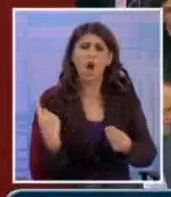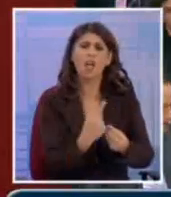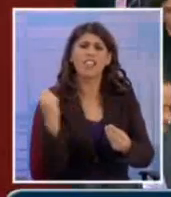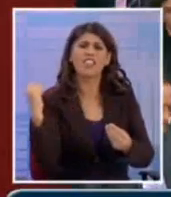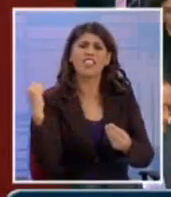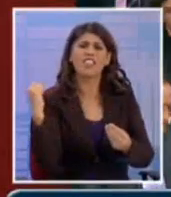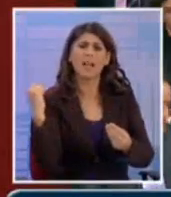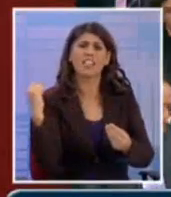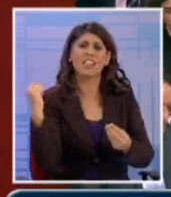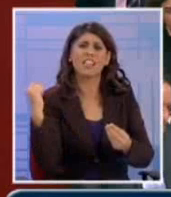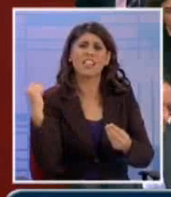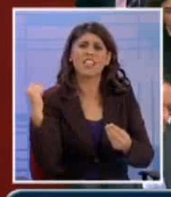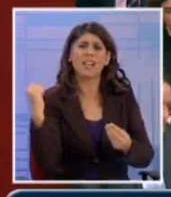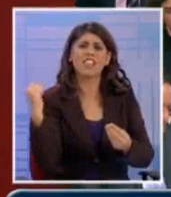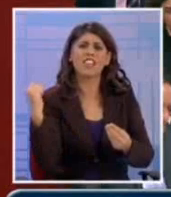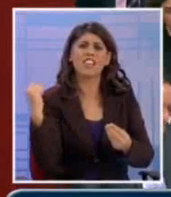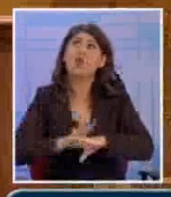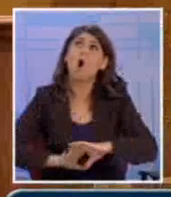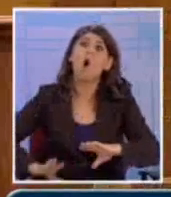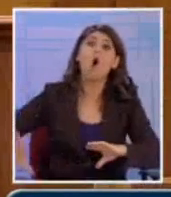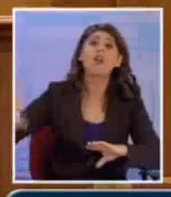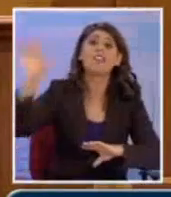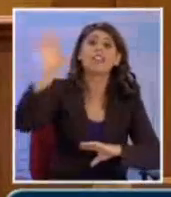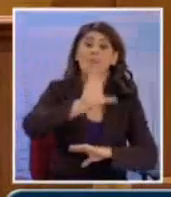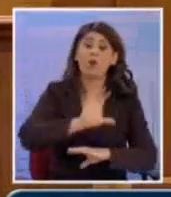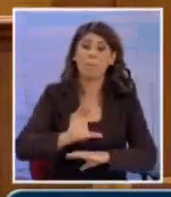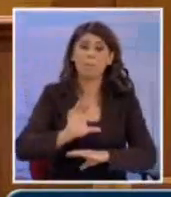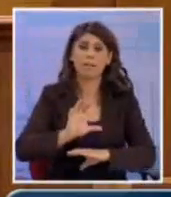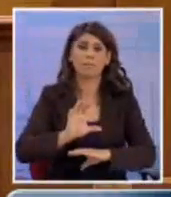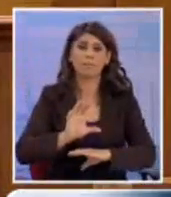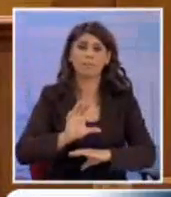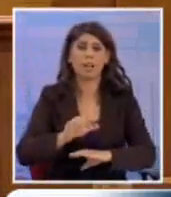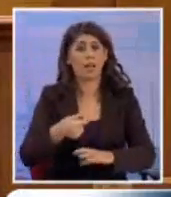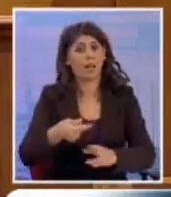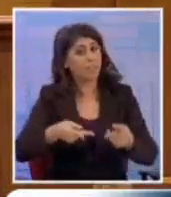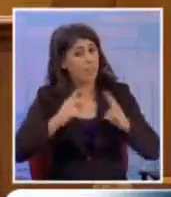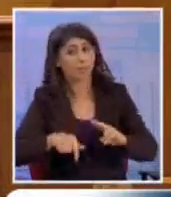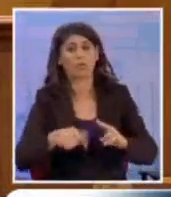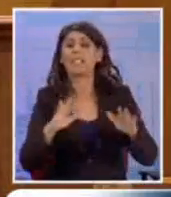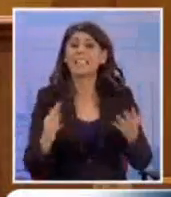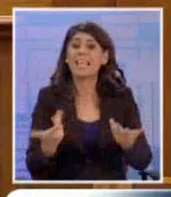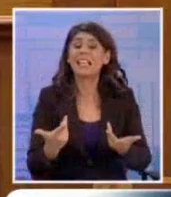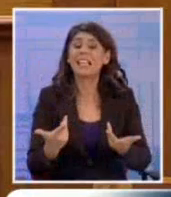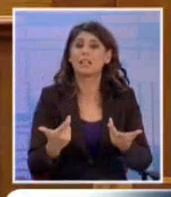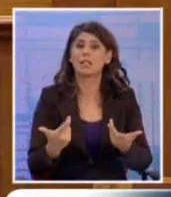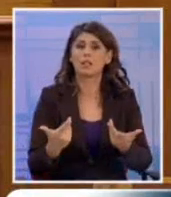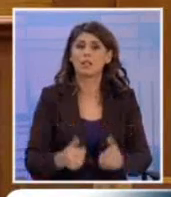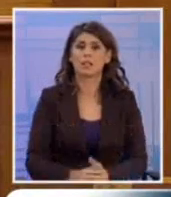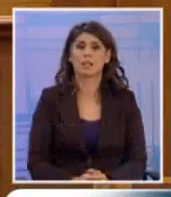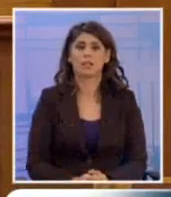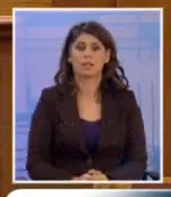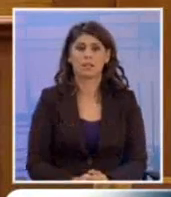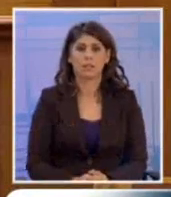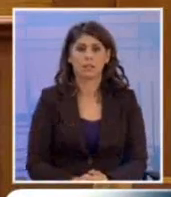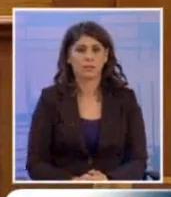και κοινωνίες σε όλη την Ευρώπη. Και δεν απαντάει τελικά γιατί ο κόσμος του αστισμού